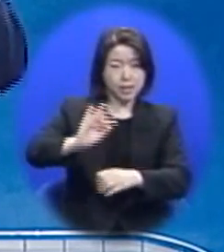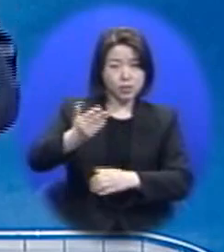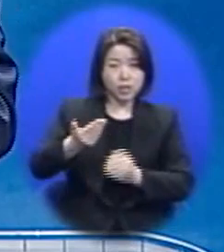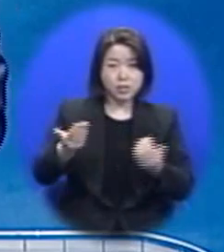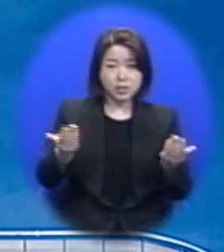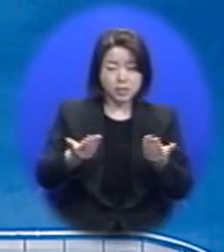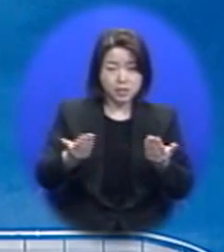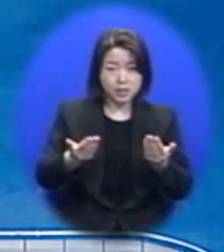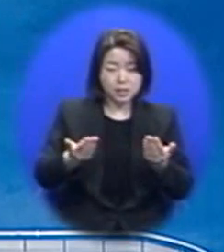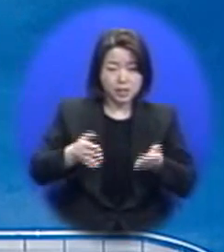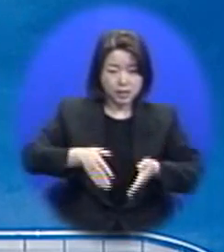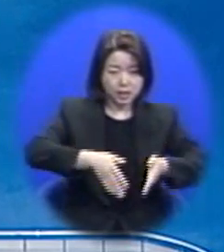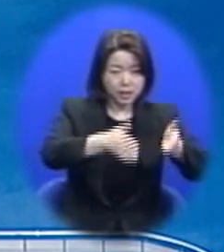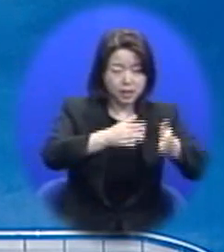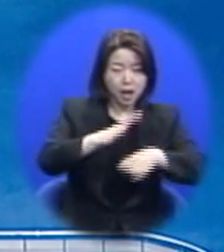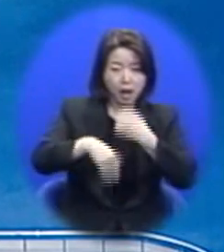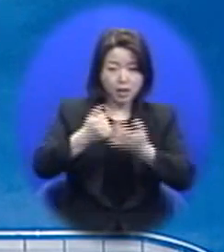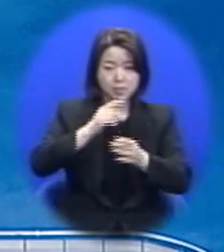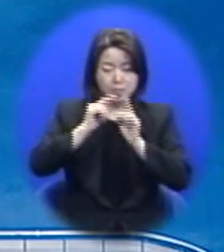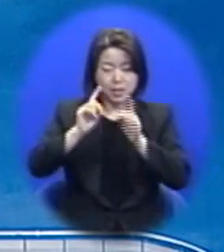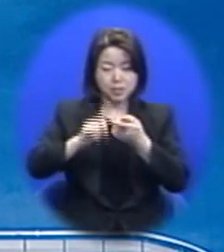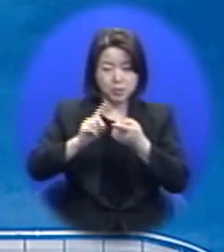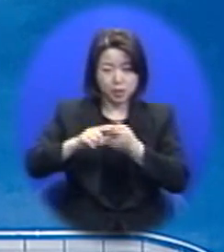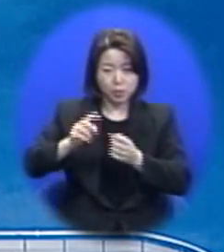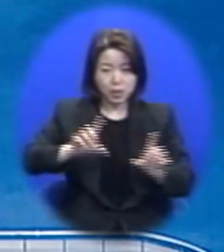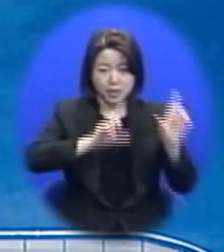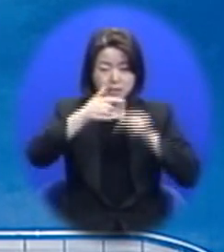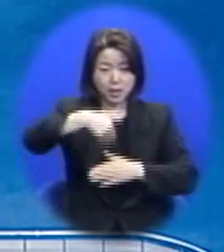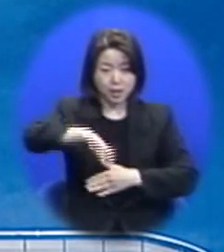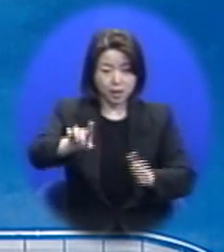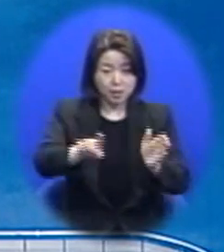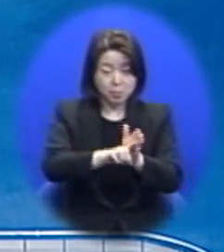하나님이 말씀하신 대로 그렇게 살아갈 믿음이 있습니까?